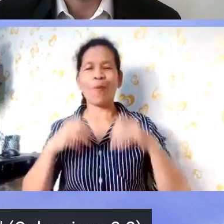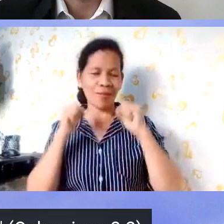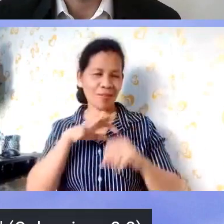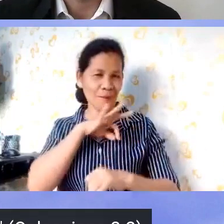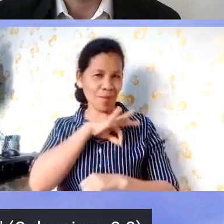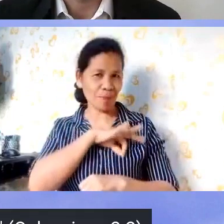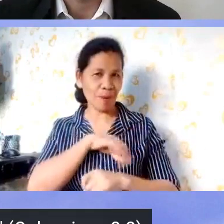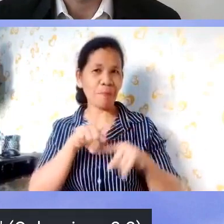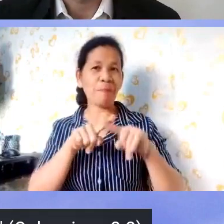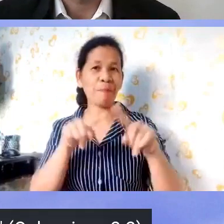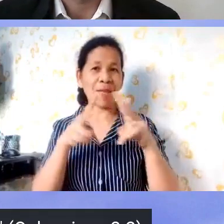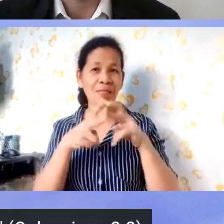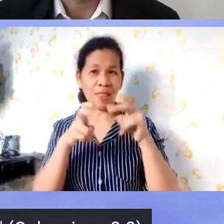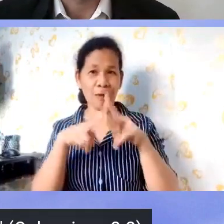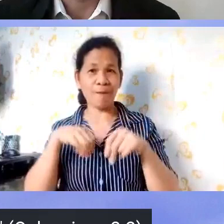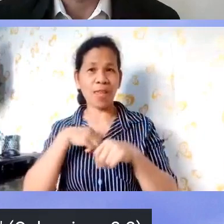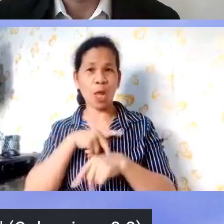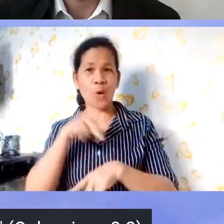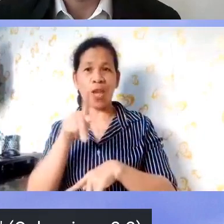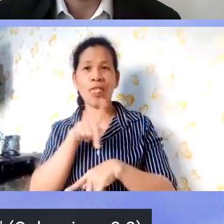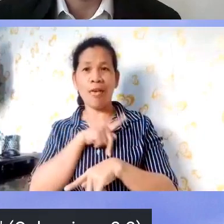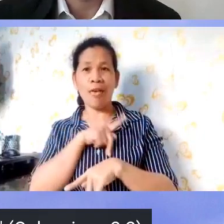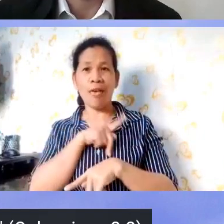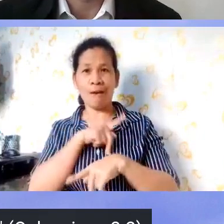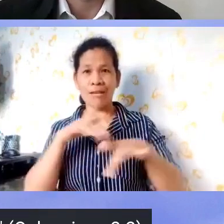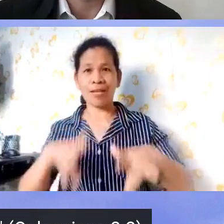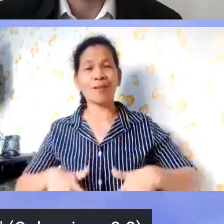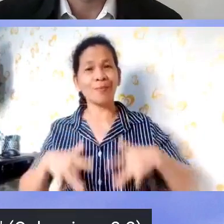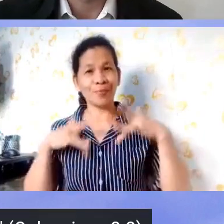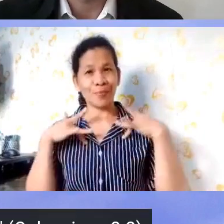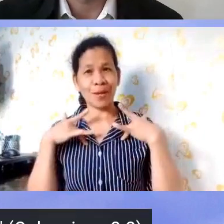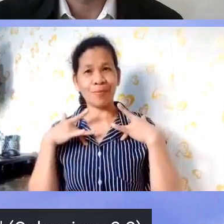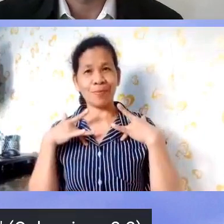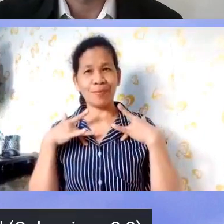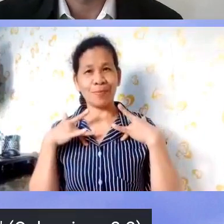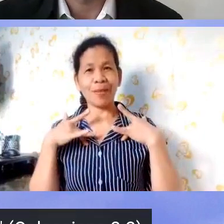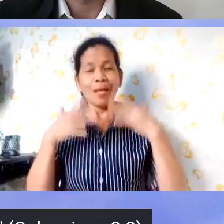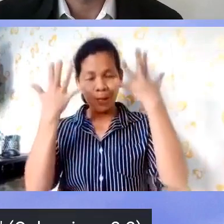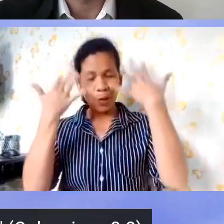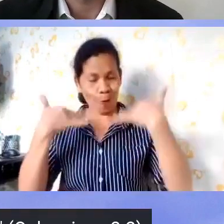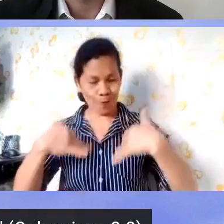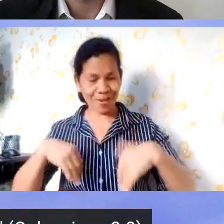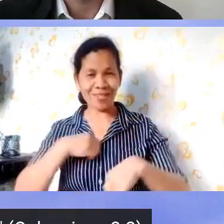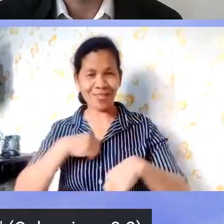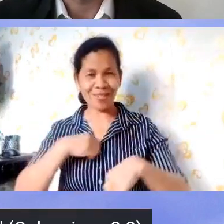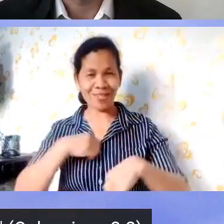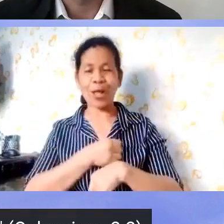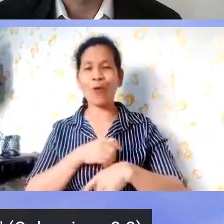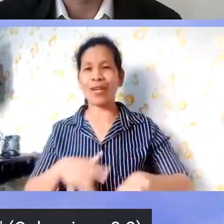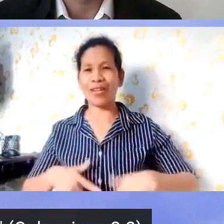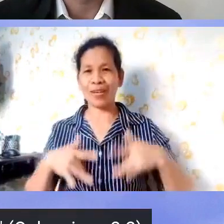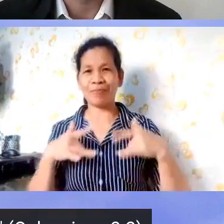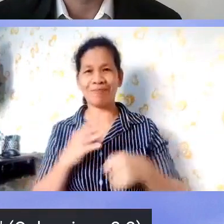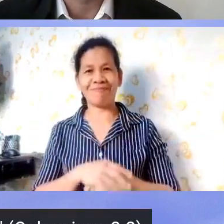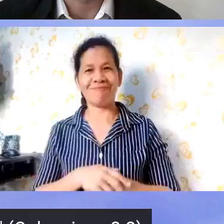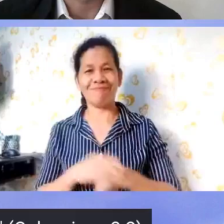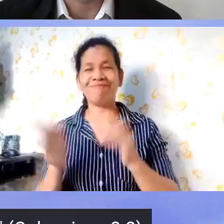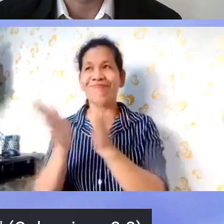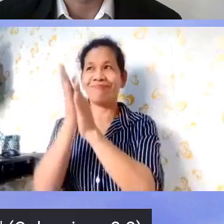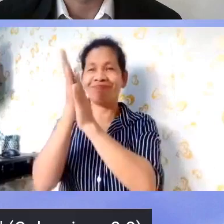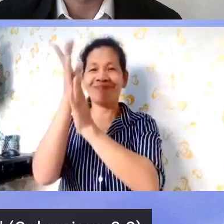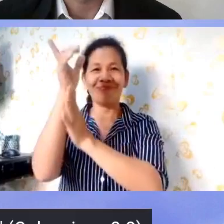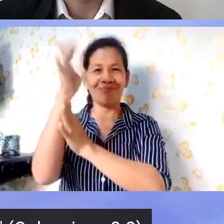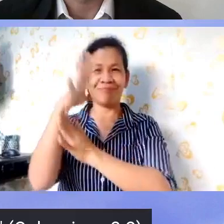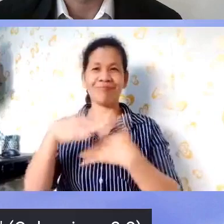kundi even our physical health and yung buong kabuuan po ng ating pagkatao. So purihin po ang Panginoon at